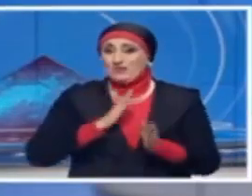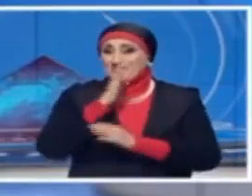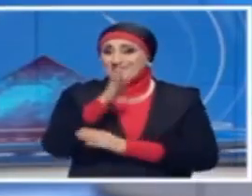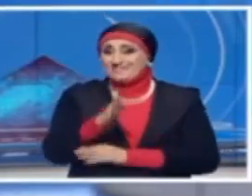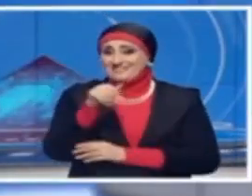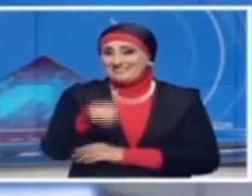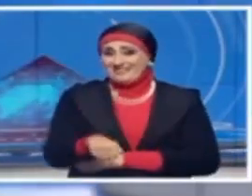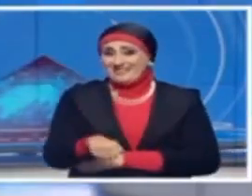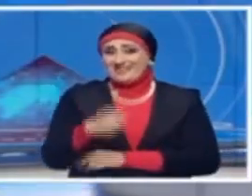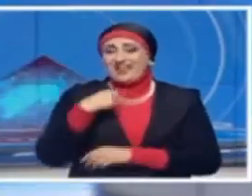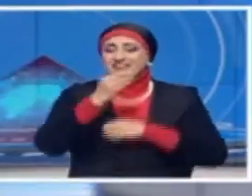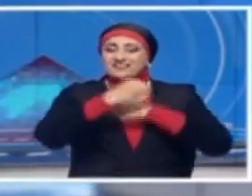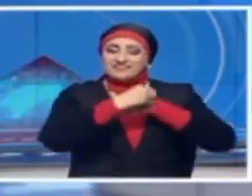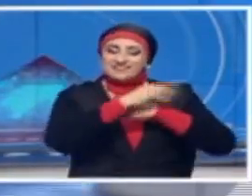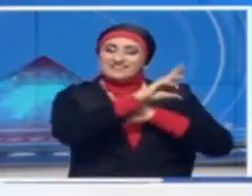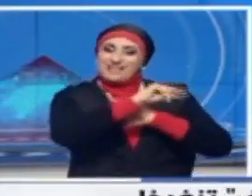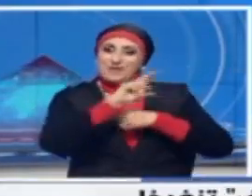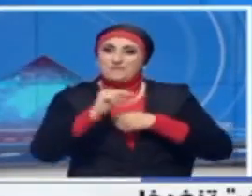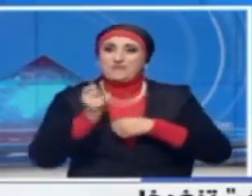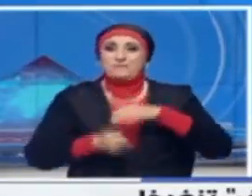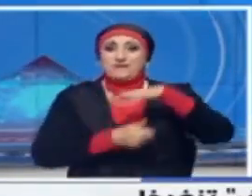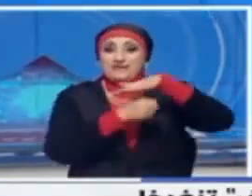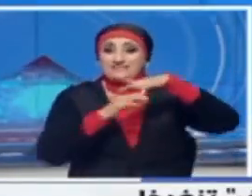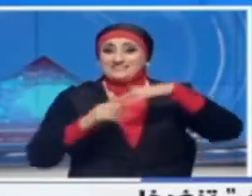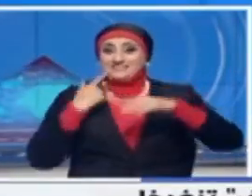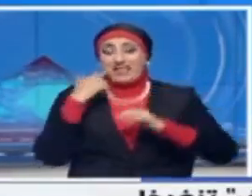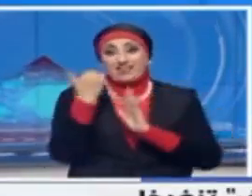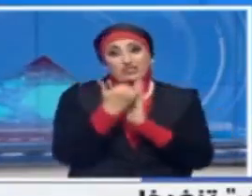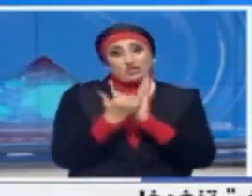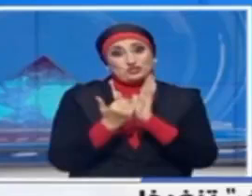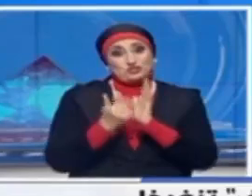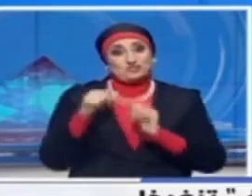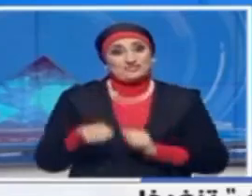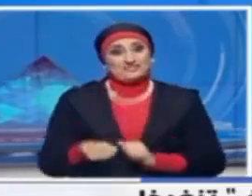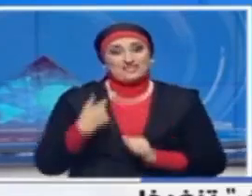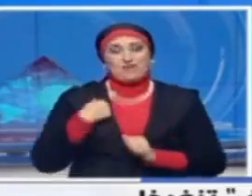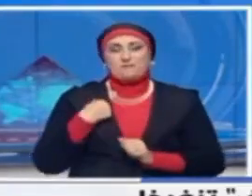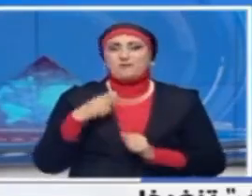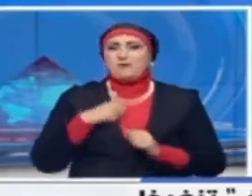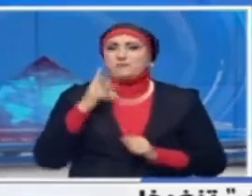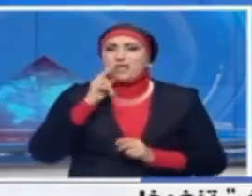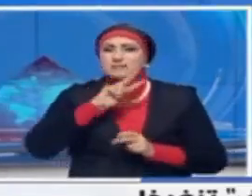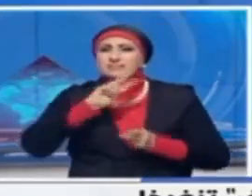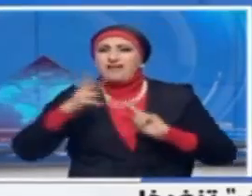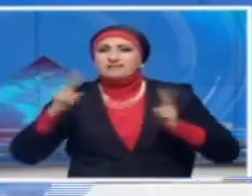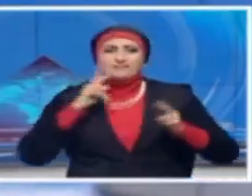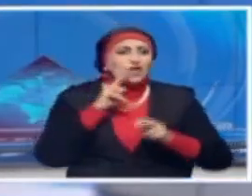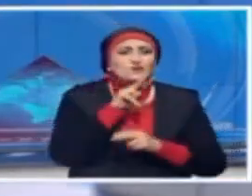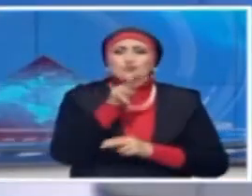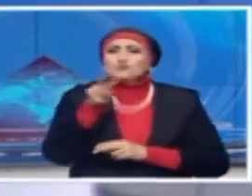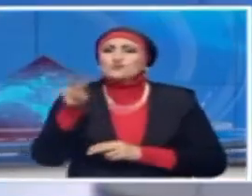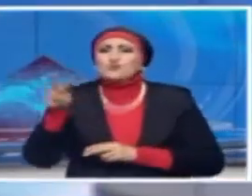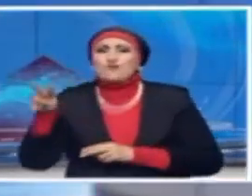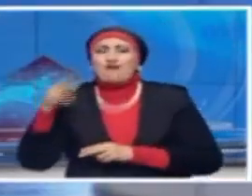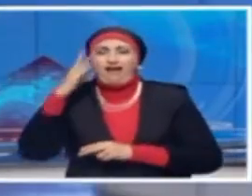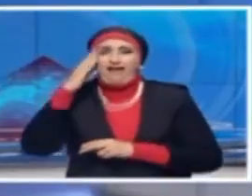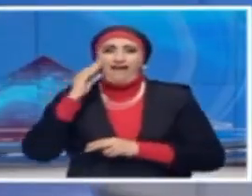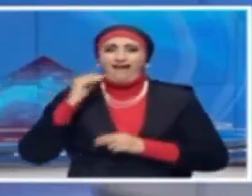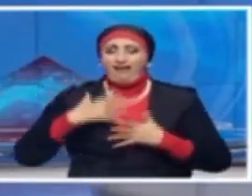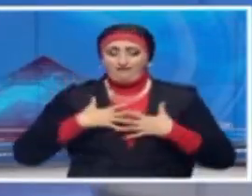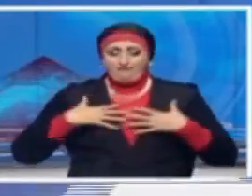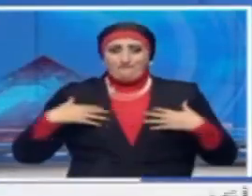خلال الزيارة التي جاءت تنفيذا لتوجيهات الرئيس عبد الفتاح السيسي تنظيم عدد من العروض المتنوعة التي أضفت